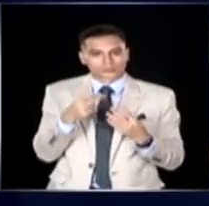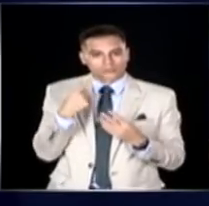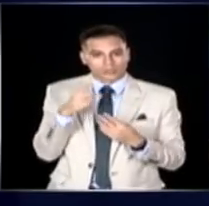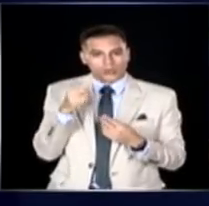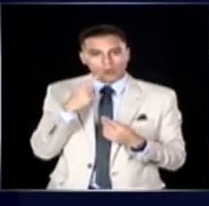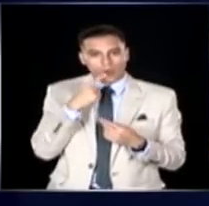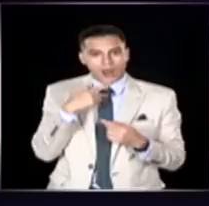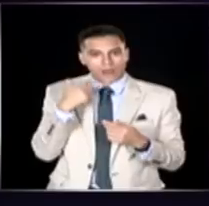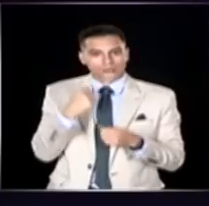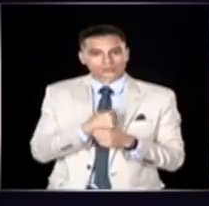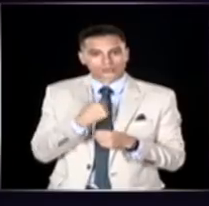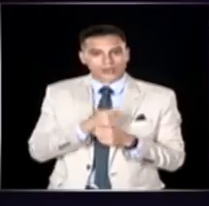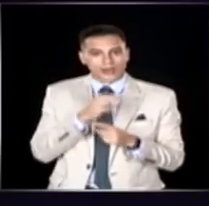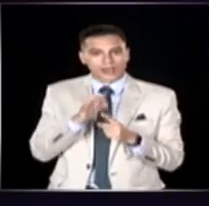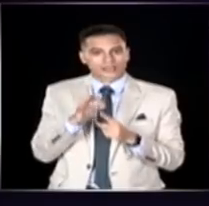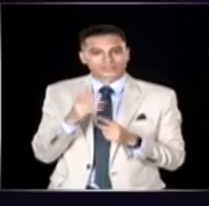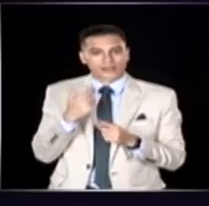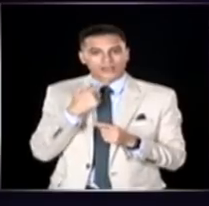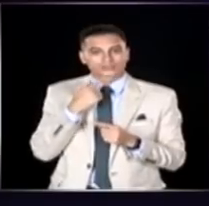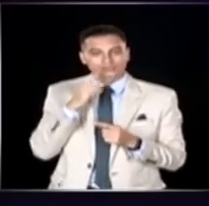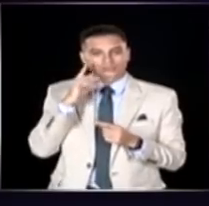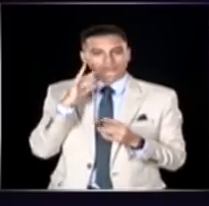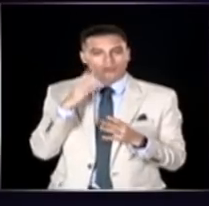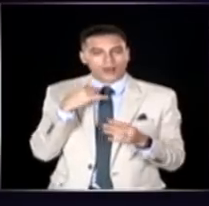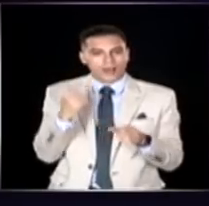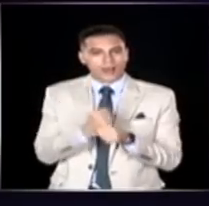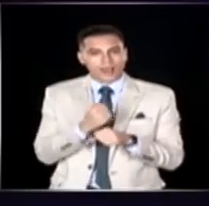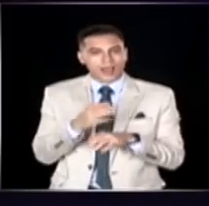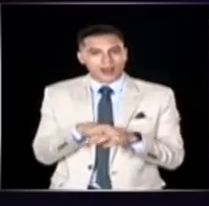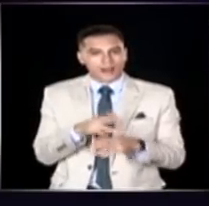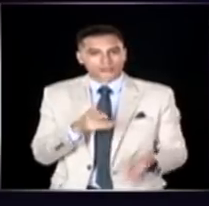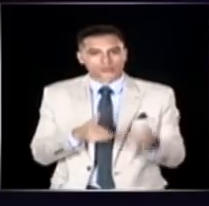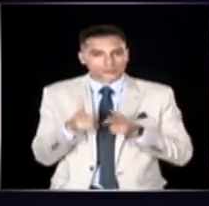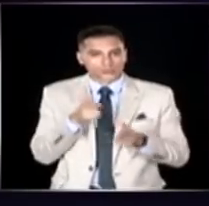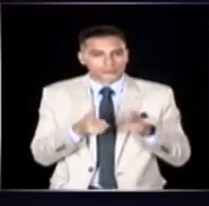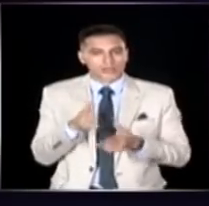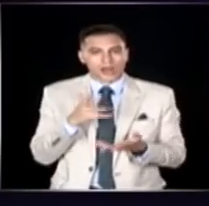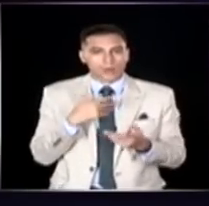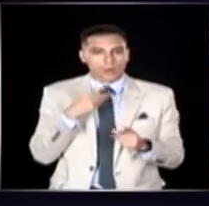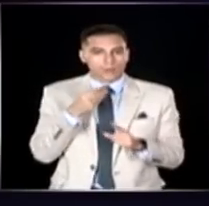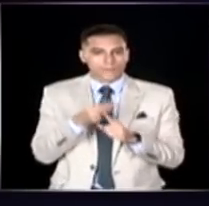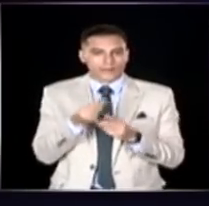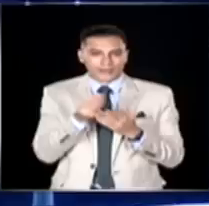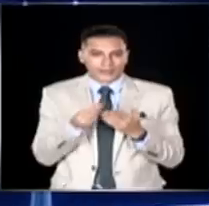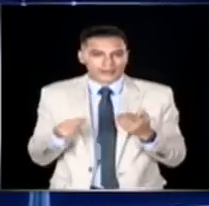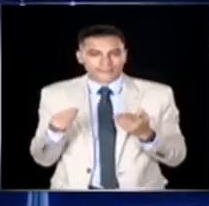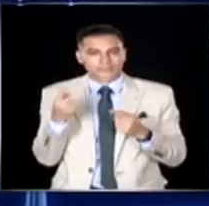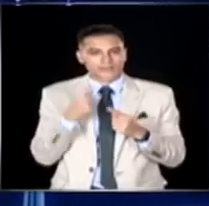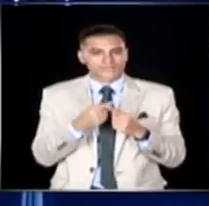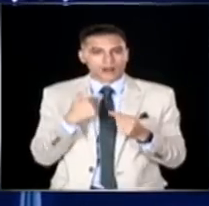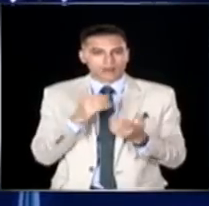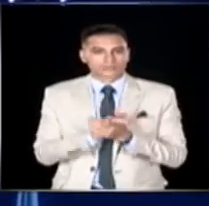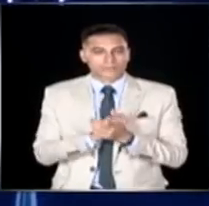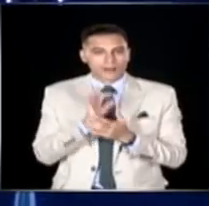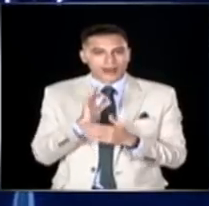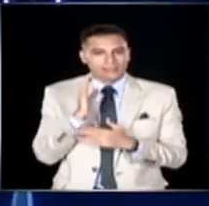قوليلي حتى تخصصي في ايه؟ ان شاء الله هيبقى جزء ديكور وكده، فهيبقى انا حابة الموضوع قوي، وكنت انا ليا واحدة